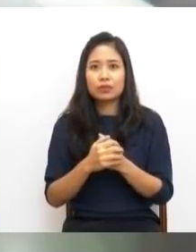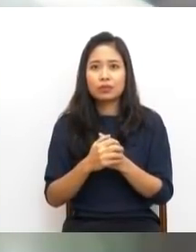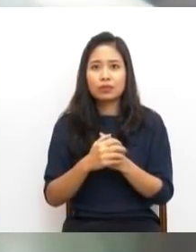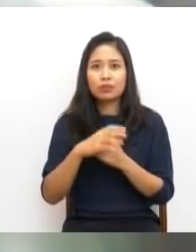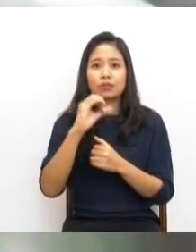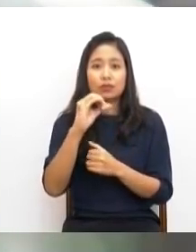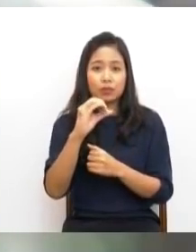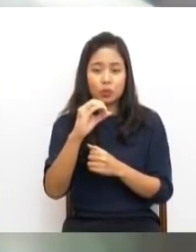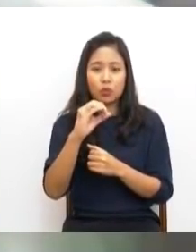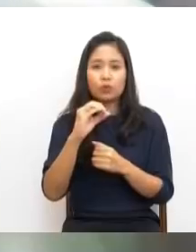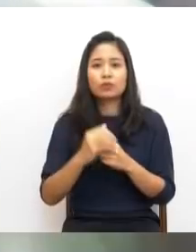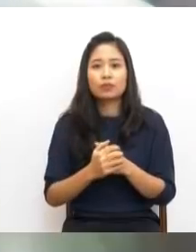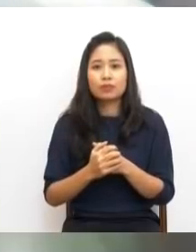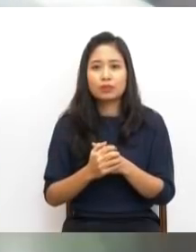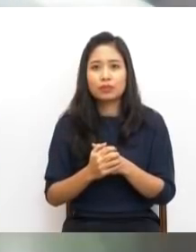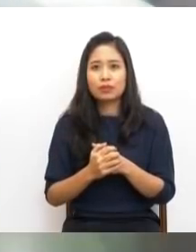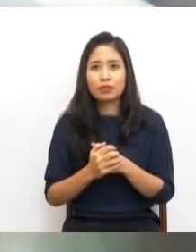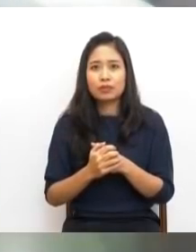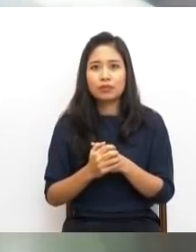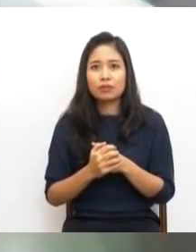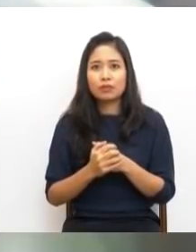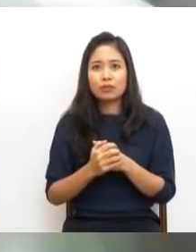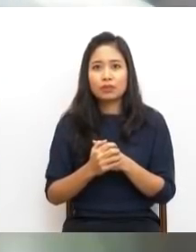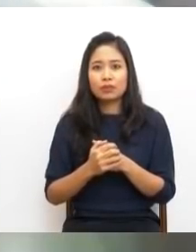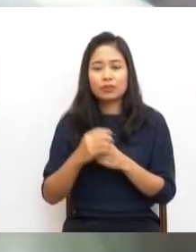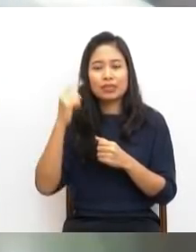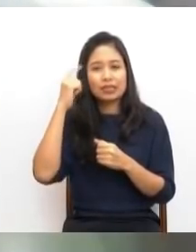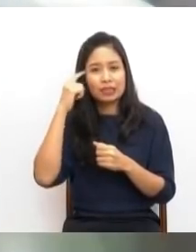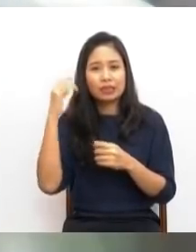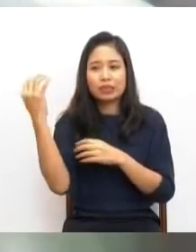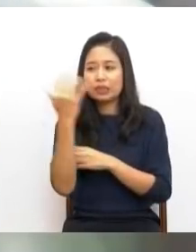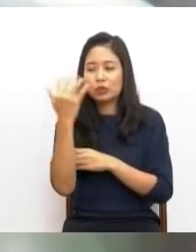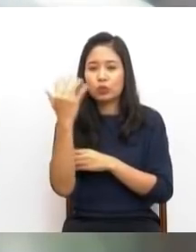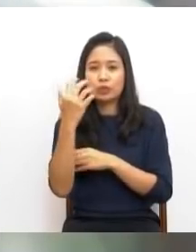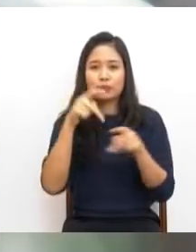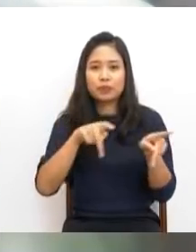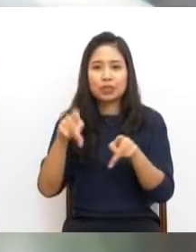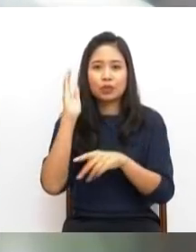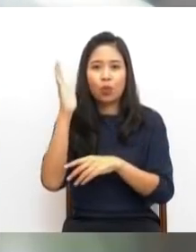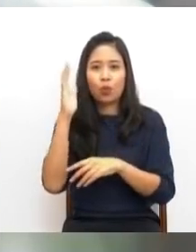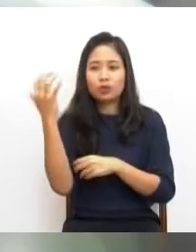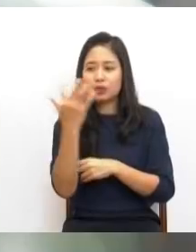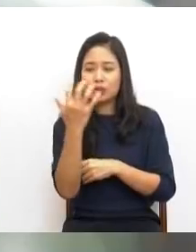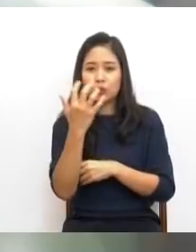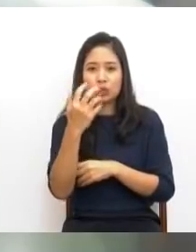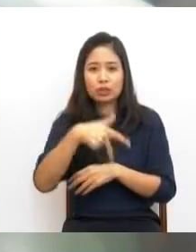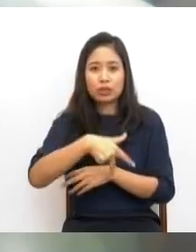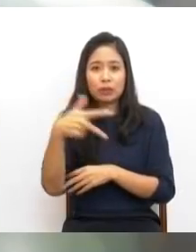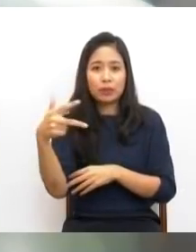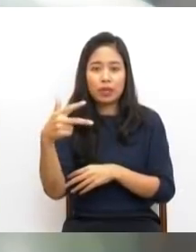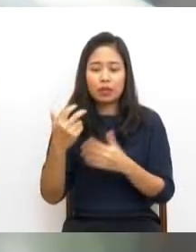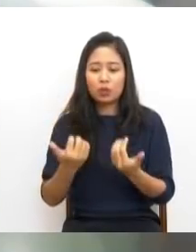พงพิเชษนะคะหรือว่าคุณโอจากรายการคิดเรนเจอร์นั่นเองนะคะ สวัสดีครับผม ค่ะสำหรับวันนี้นะคะเราจะม